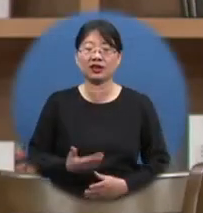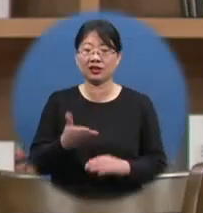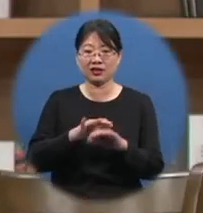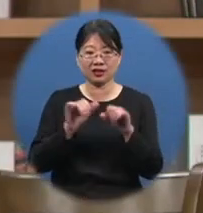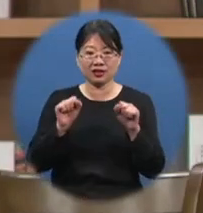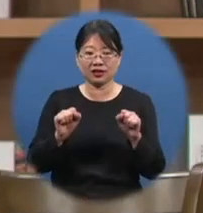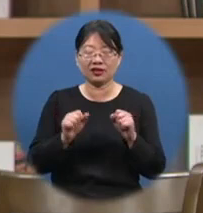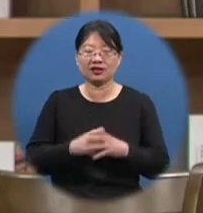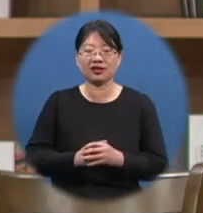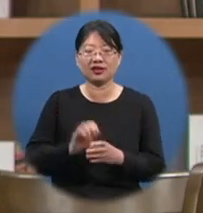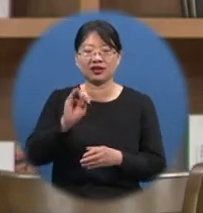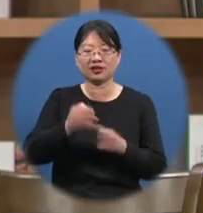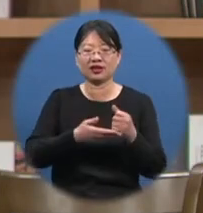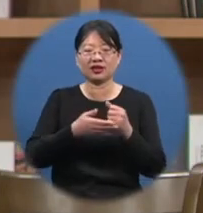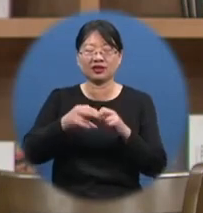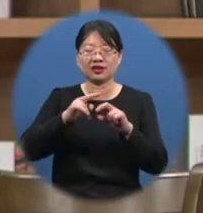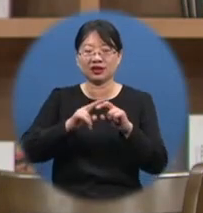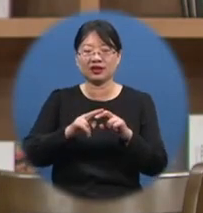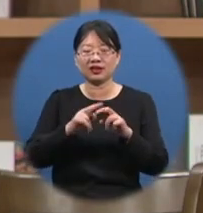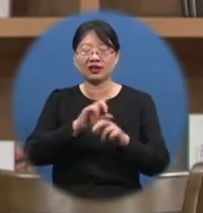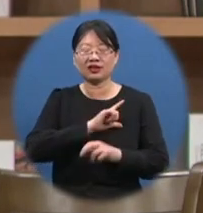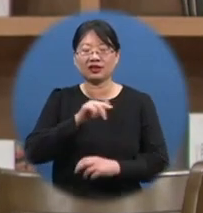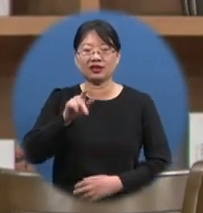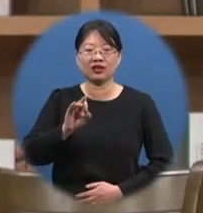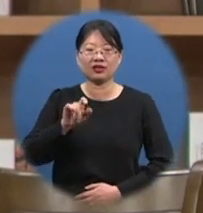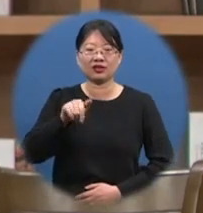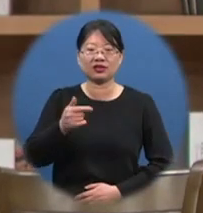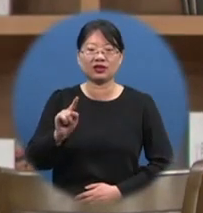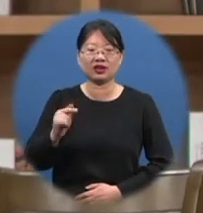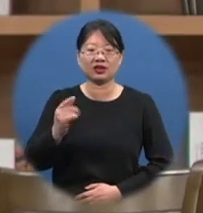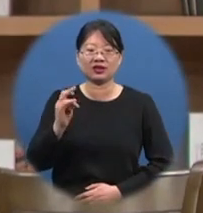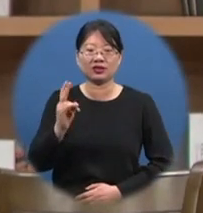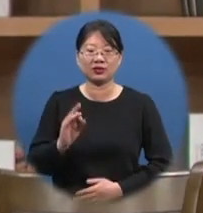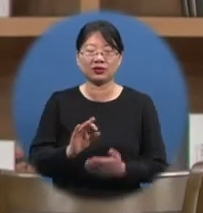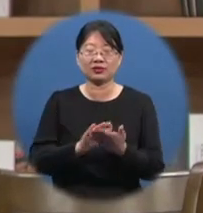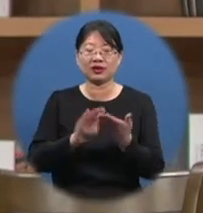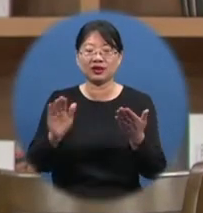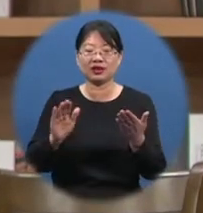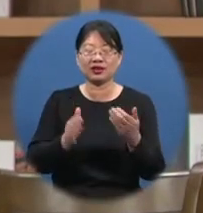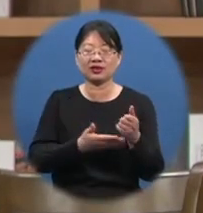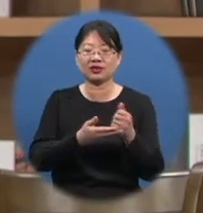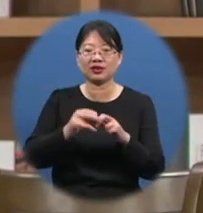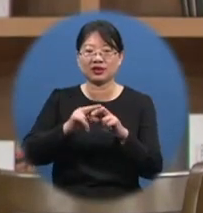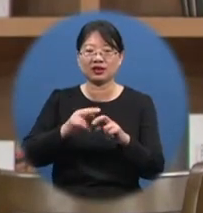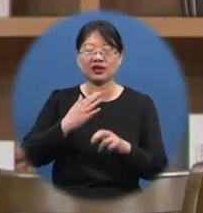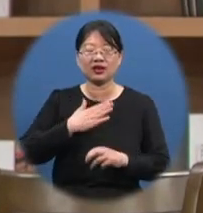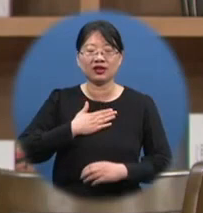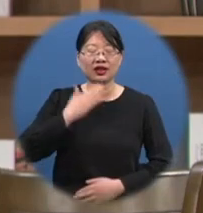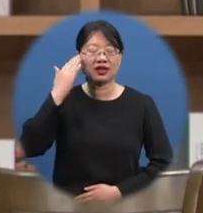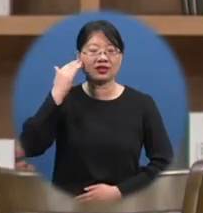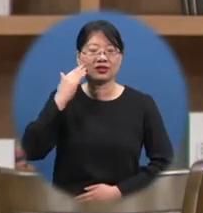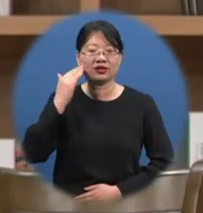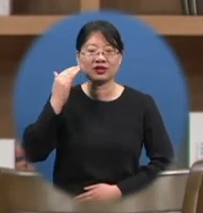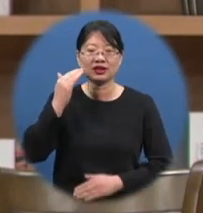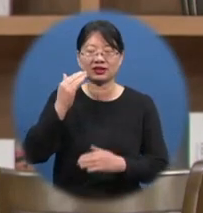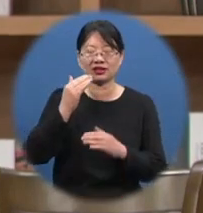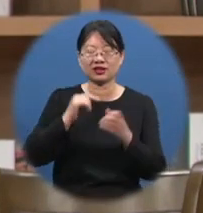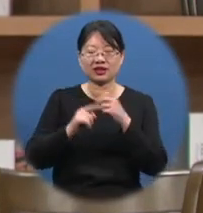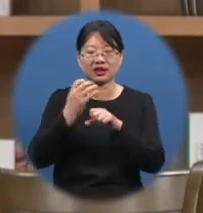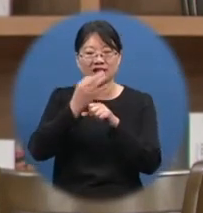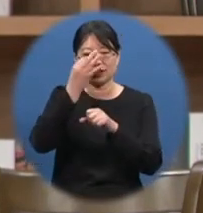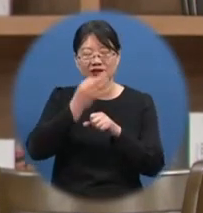여러분 안녕하십니까? EBS 초대석 정관영입니다. 오늘 초대석에 우리나라